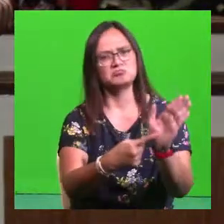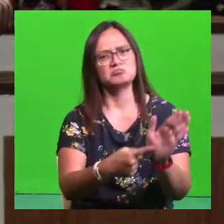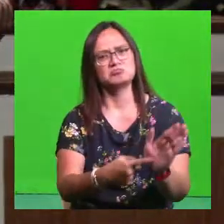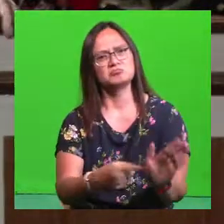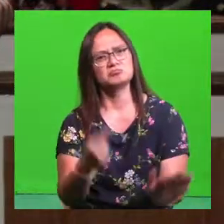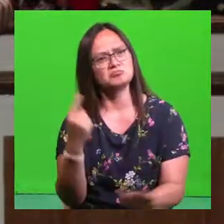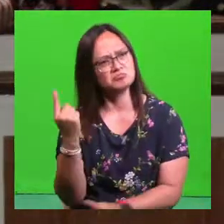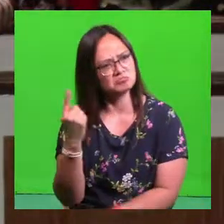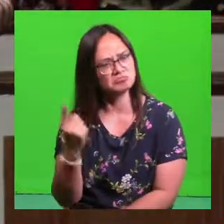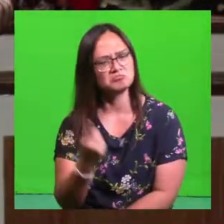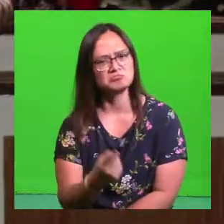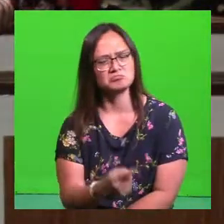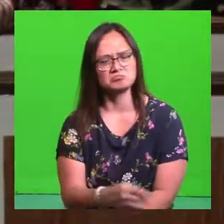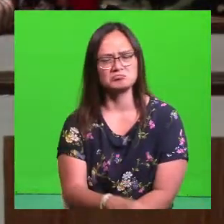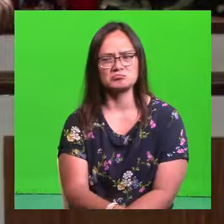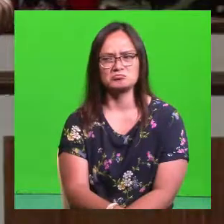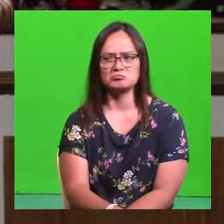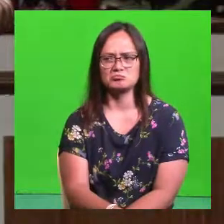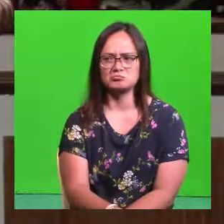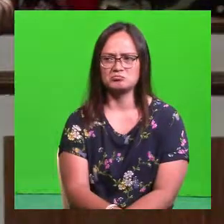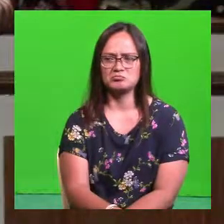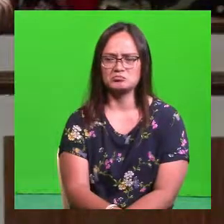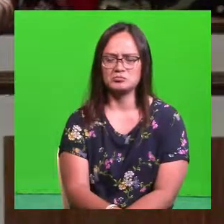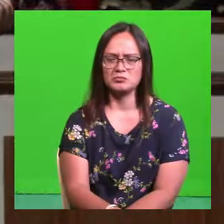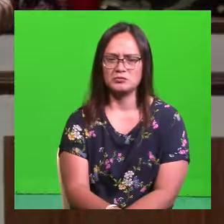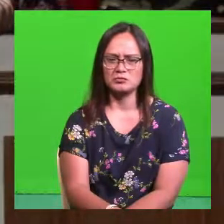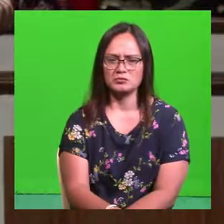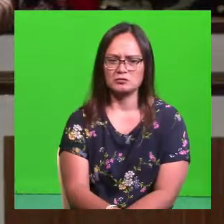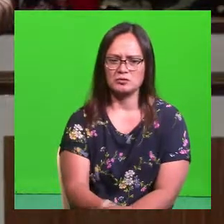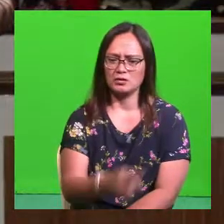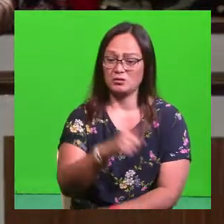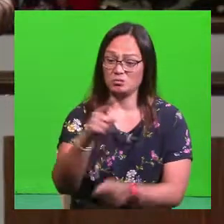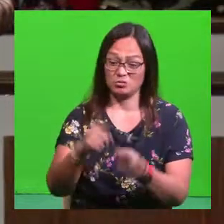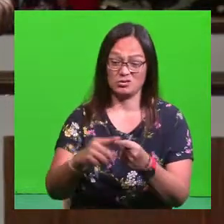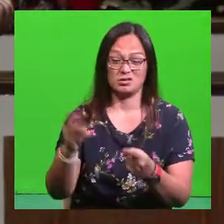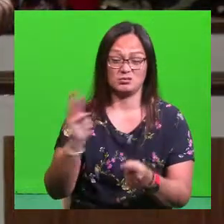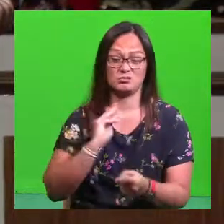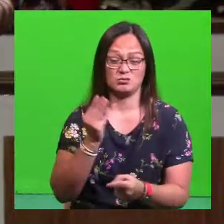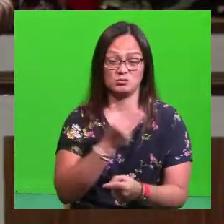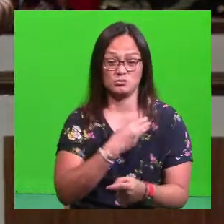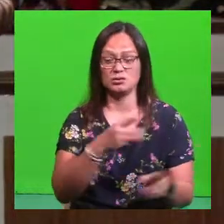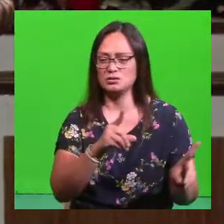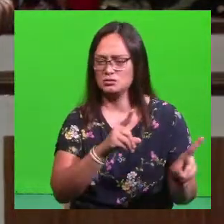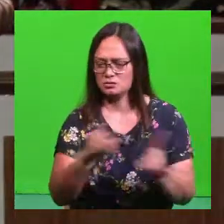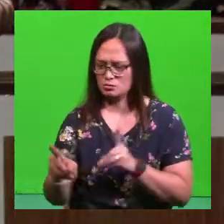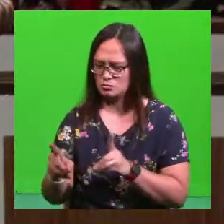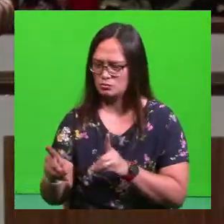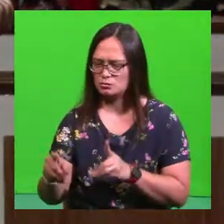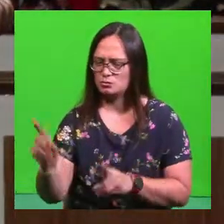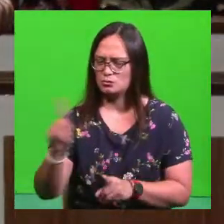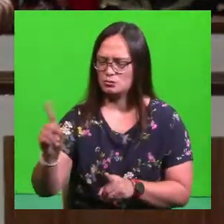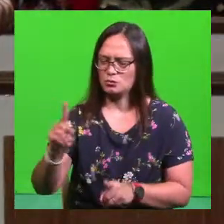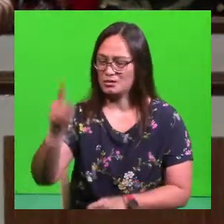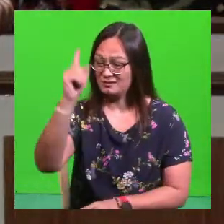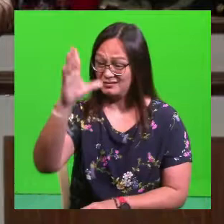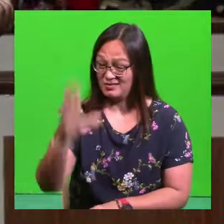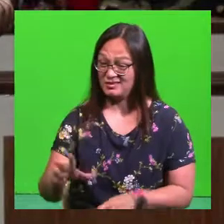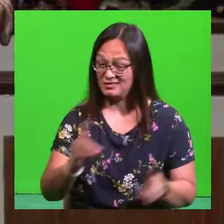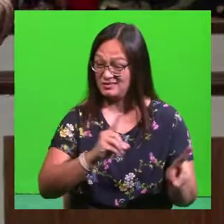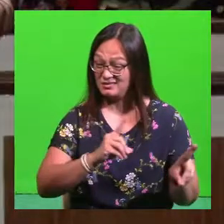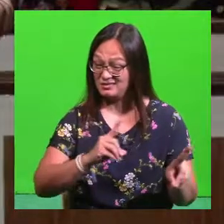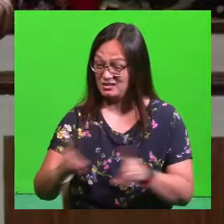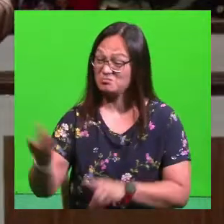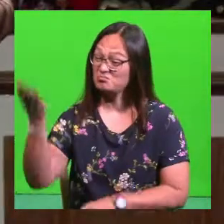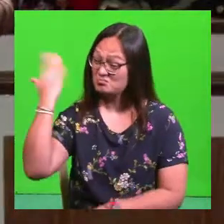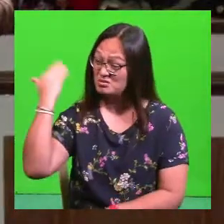Sapagkat every time na ginagaya po natin, ang ginawa ng Panginoon para sa atin ay lumalabas na winawalang